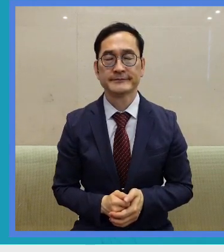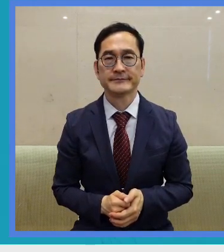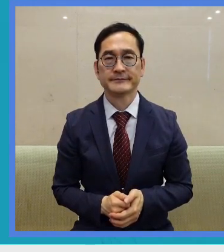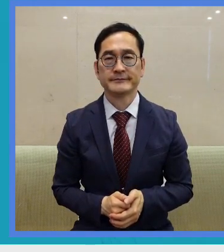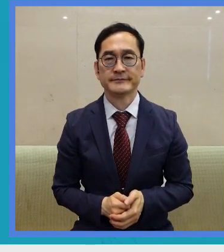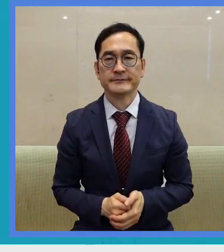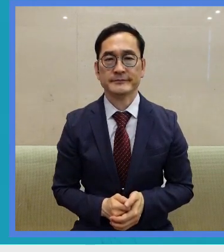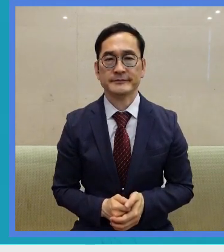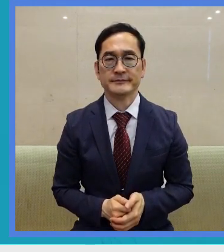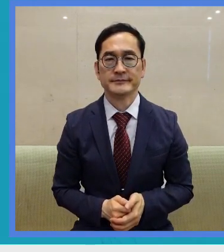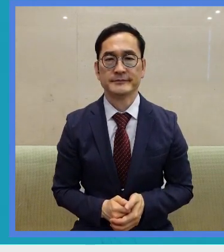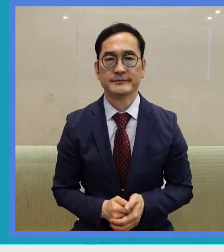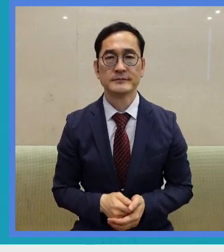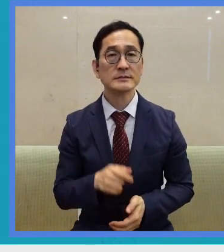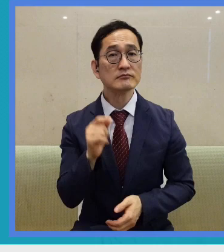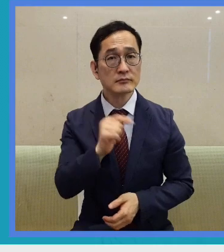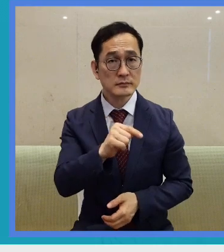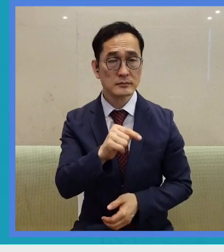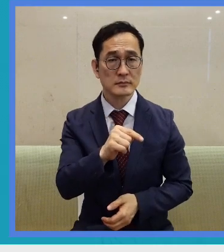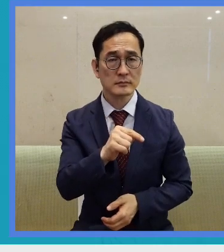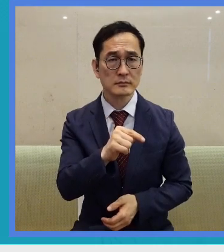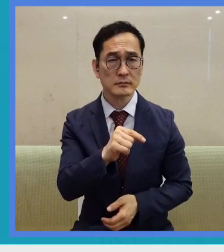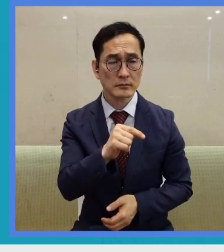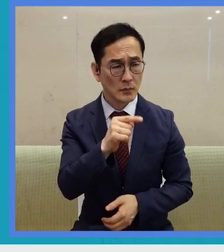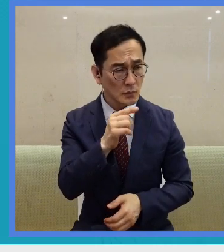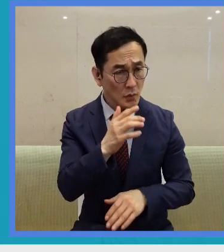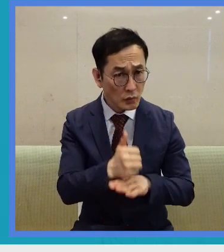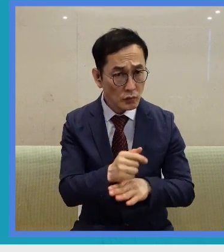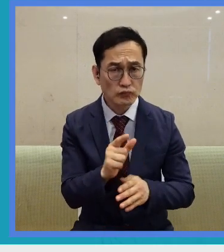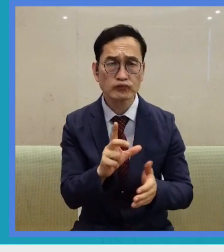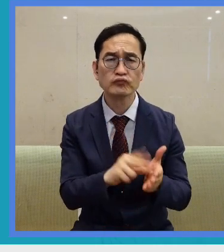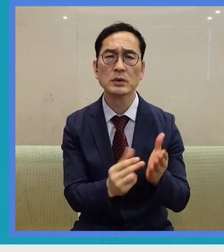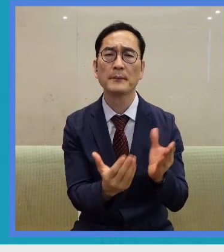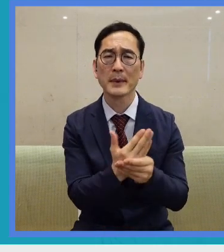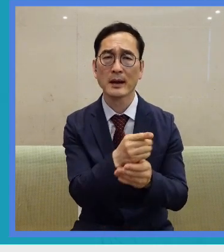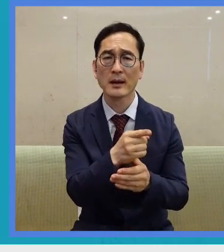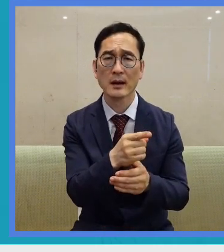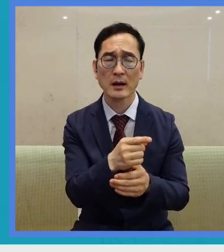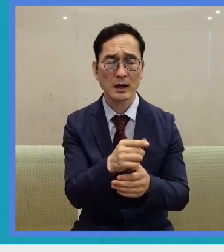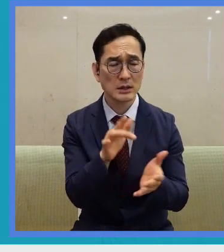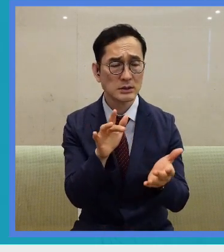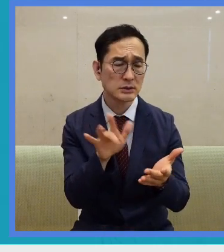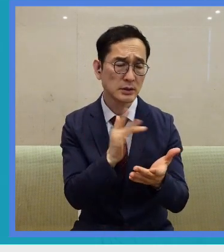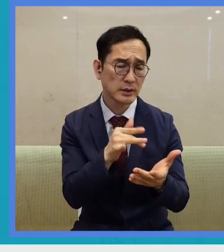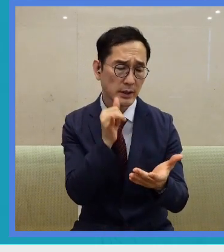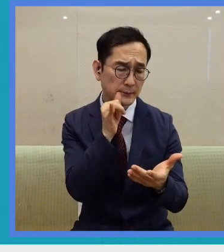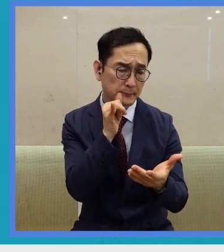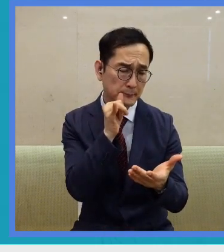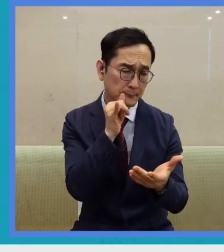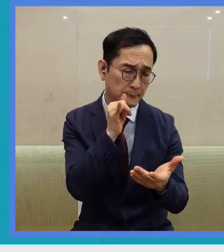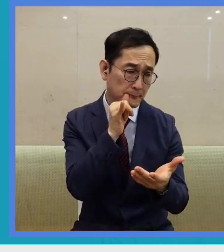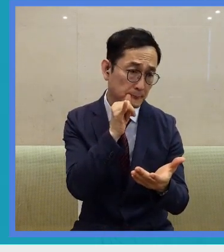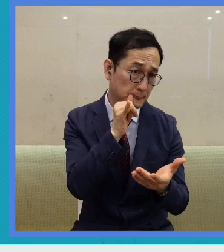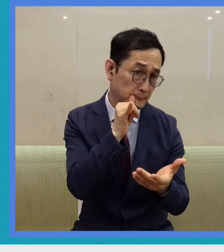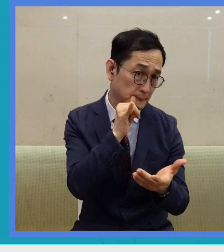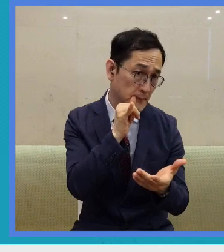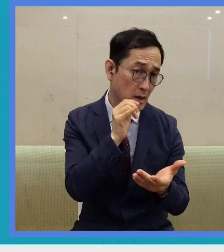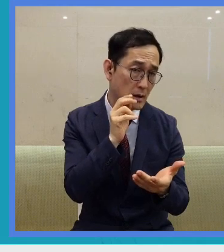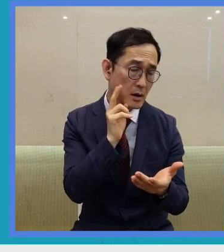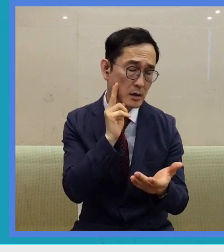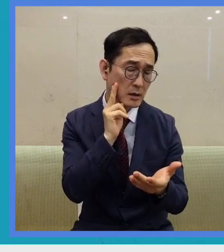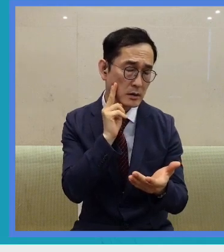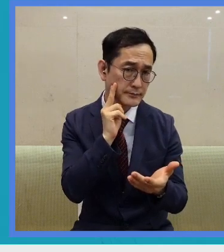숫자를 보여드릴 텐데요. 굉장히 증가하면서부터 문제는 우리가 이게 중독으로 이어질 수 있는 그런 문제가 있다라고 이야기를